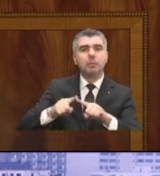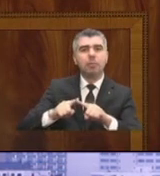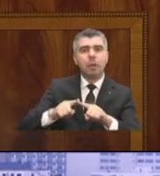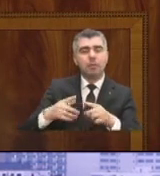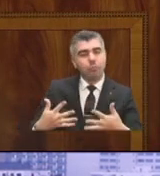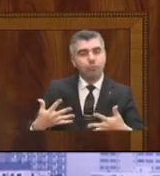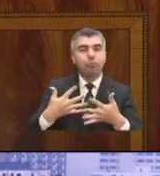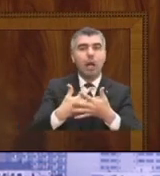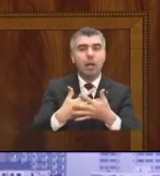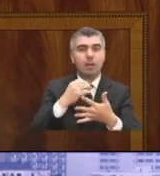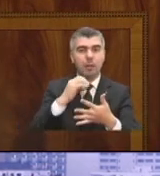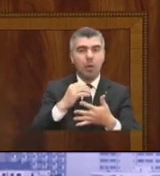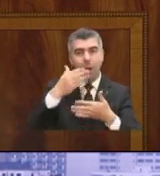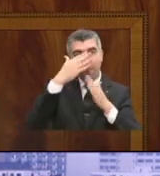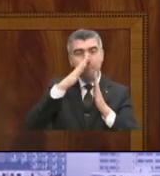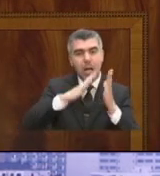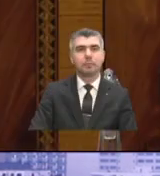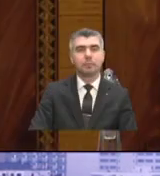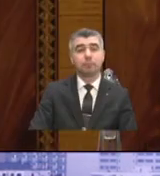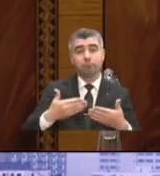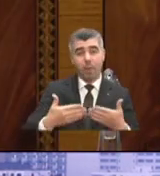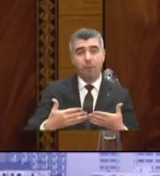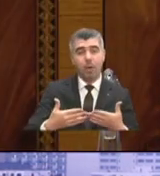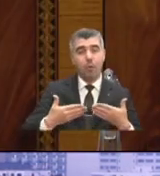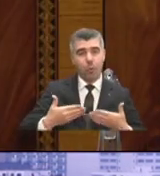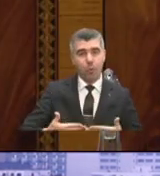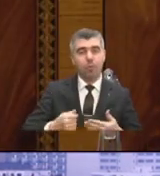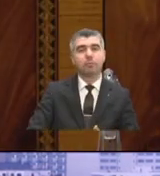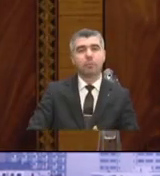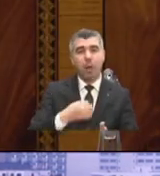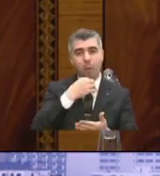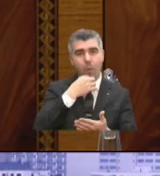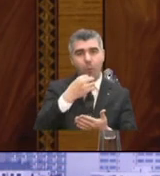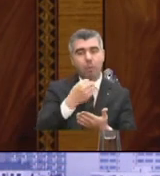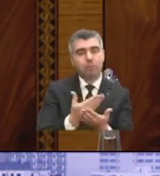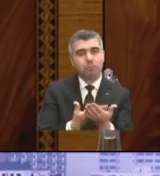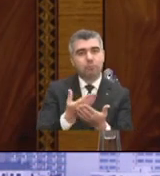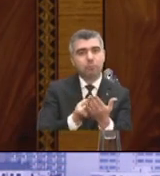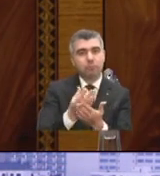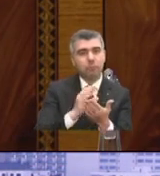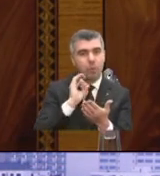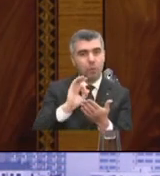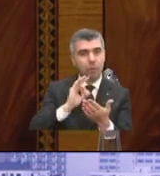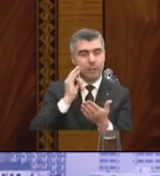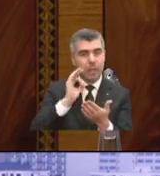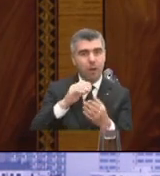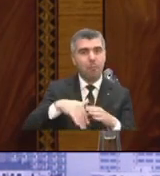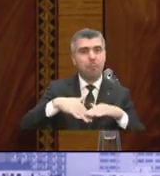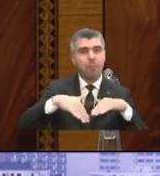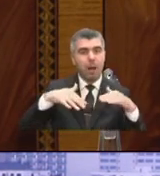الدولي في المداخله اللي دارها الوفد المغربي مؤخرا في الجزائر وكيف ان